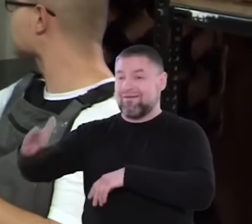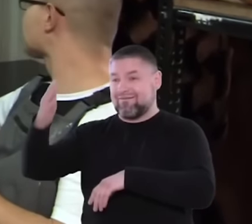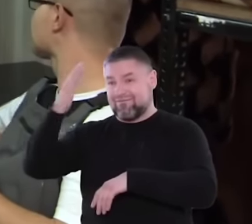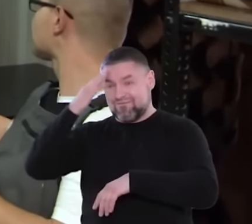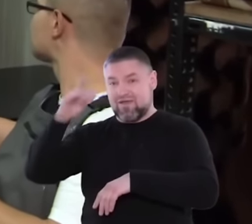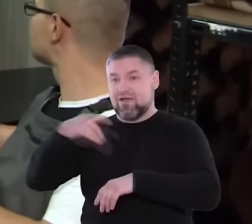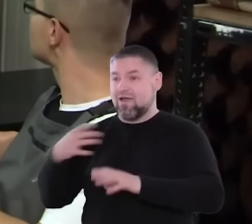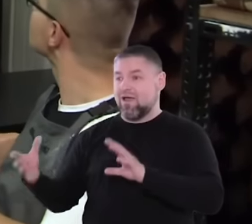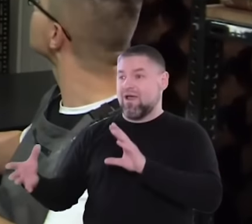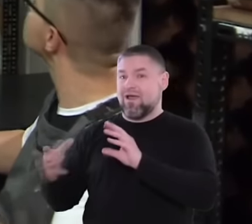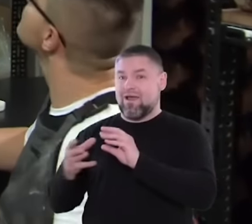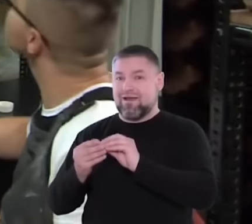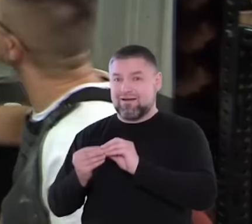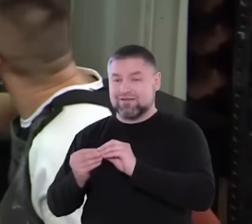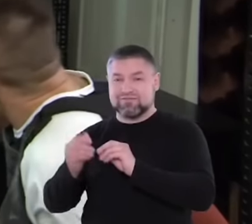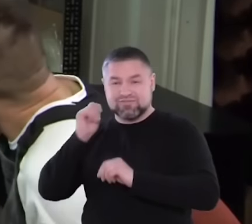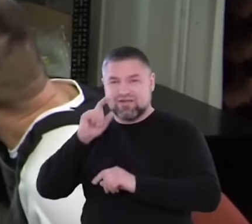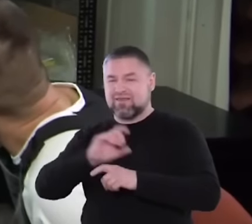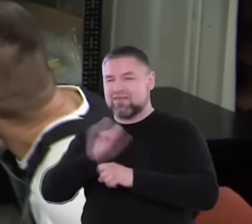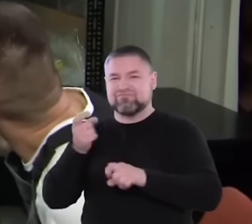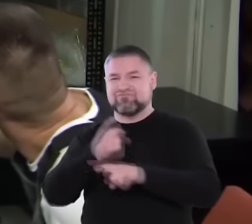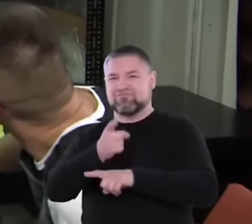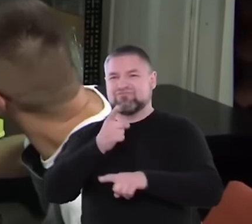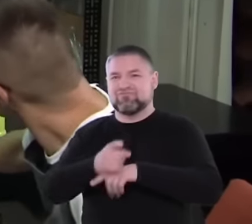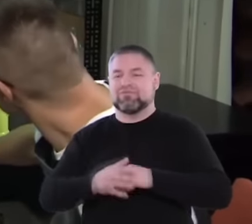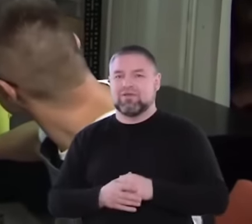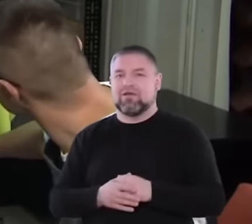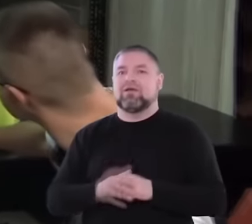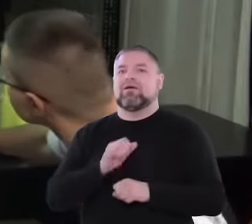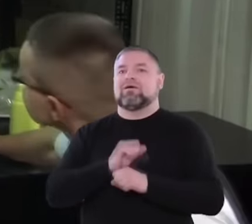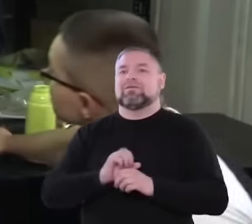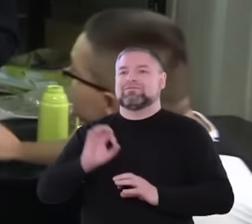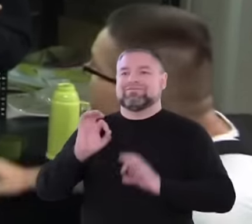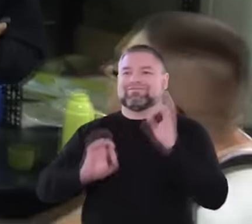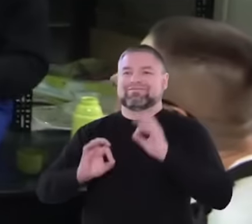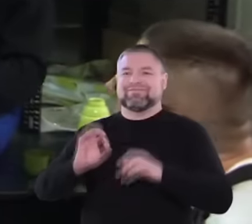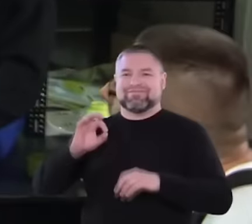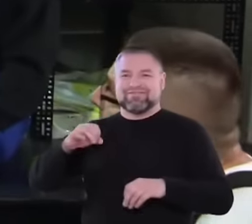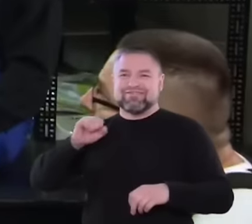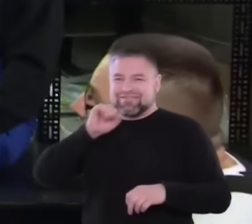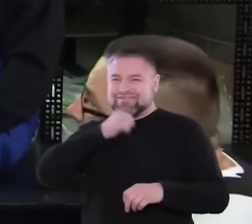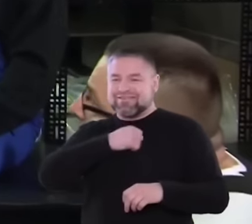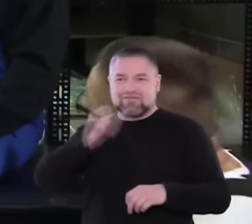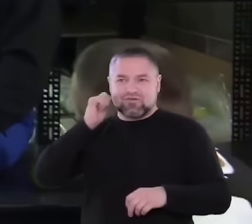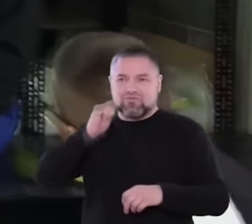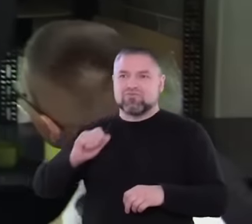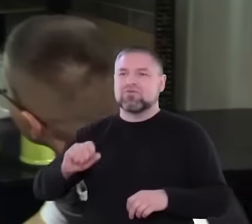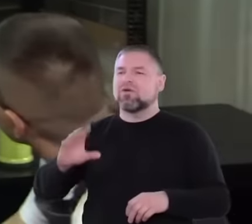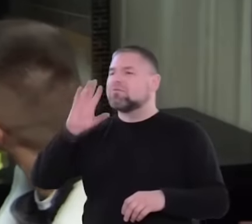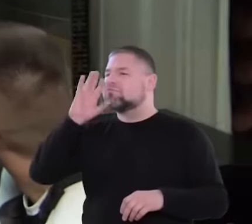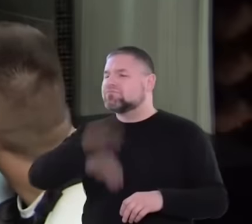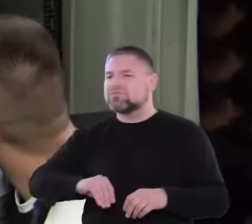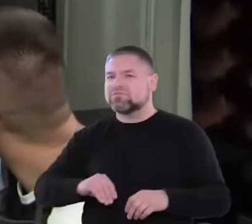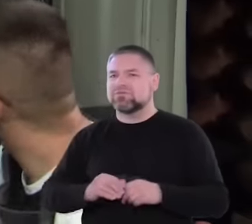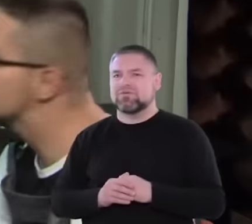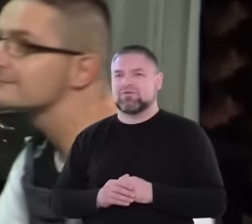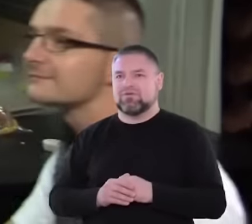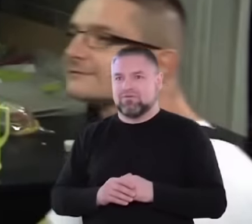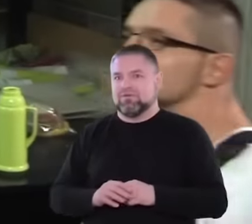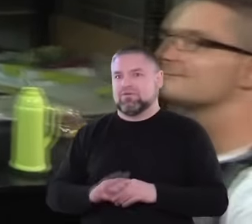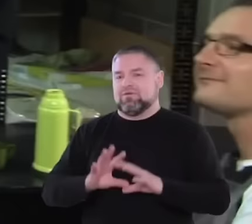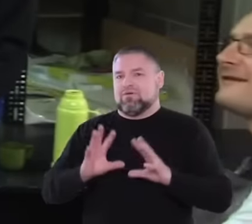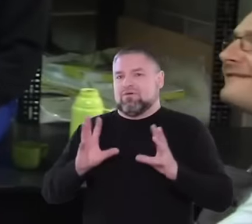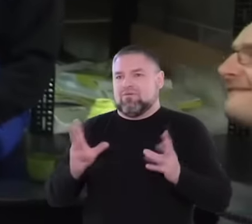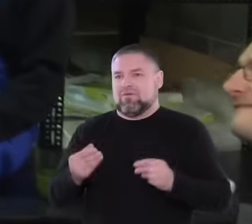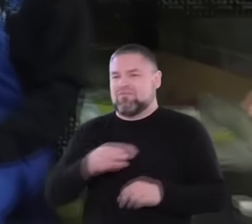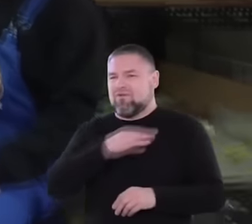się o jego związku, na pewno by mu docinali. O, jest nasz amator starszych pań. Zamki ryj, głąbie. Przechodzona, ale całkiem zadbana,